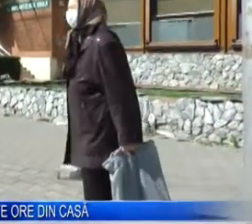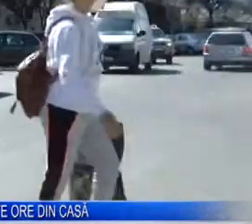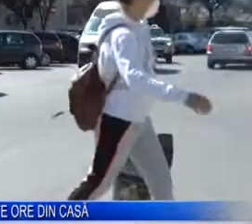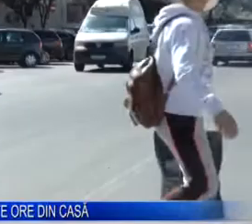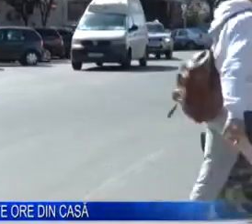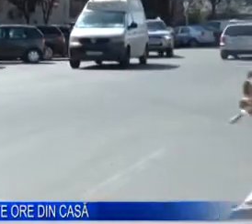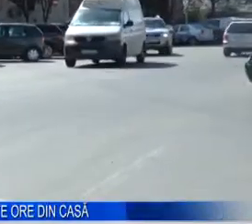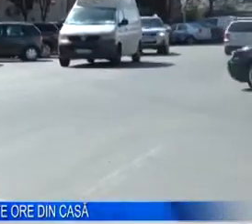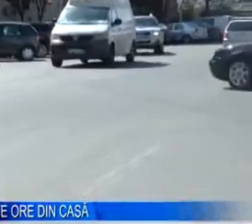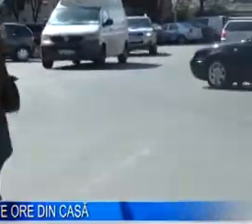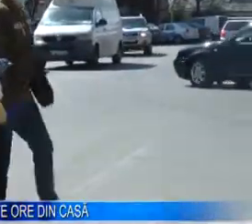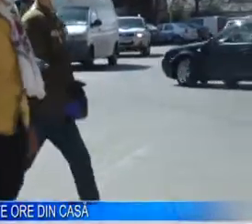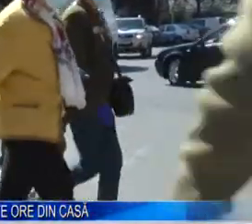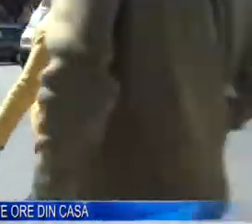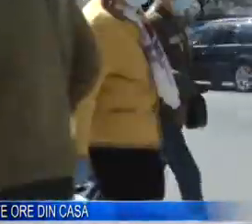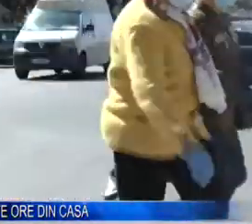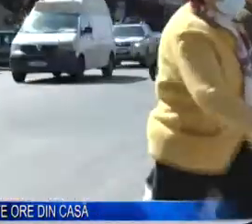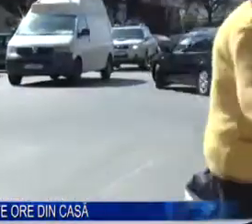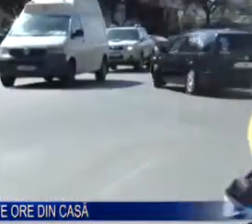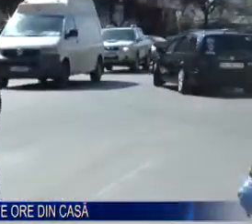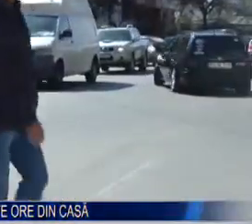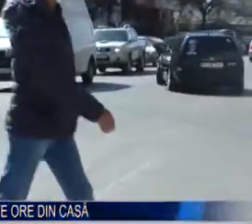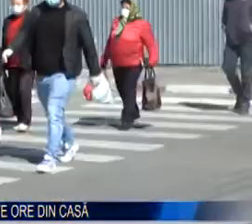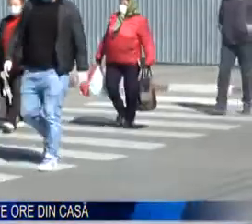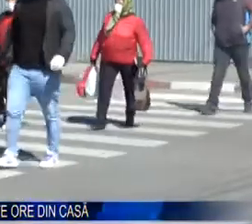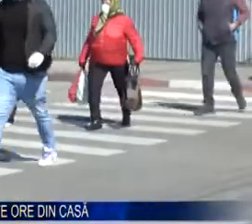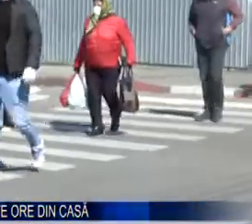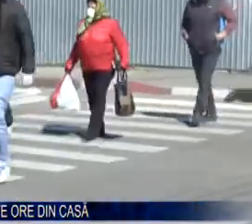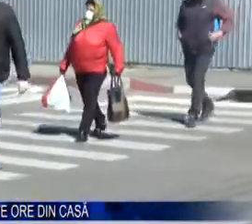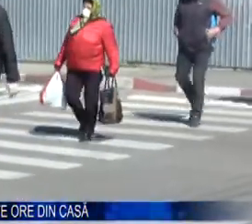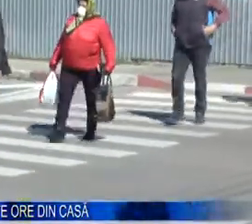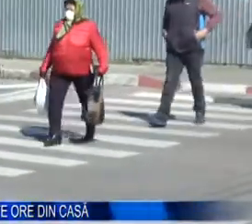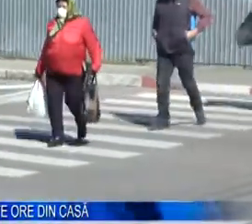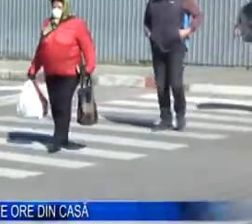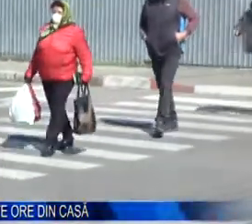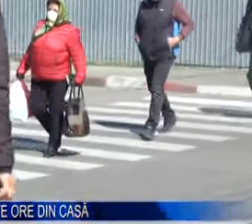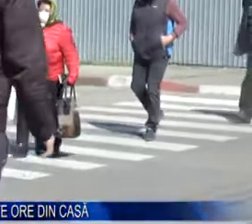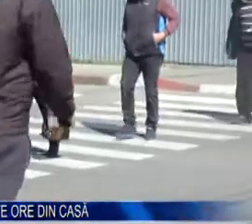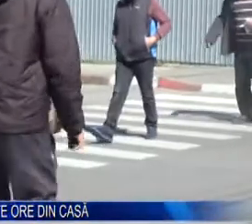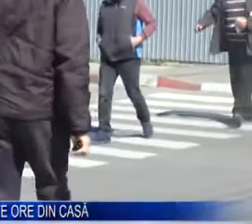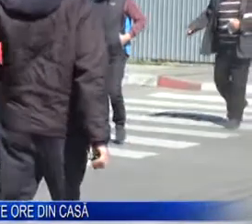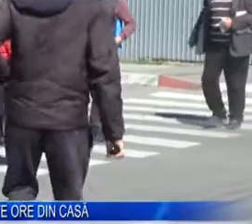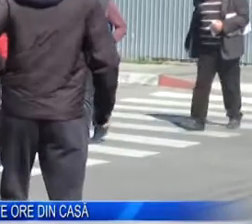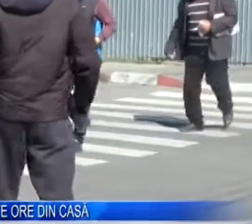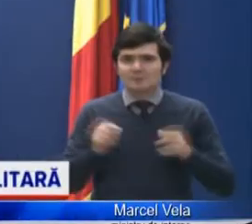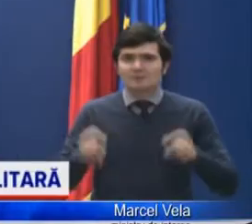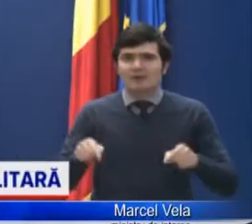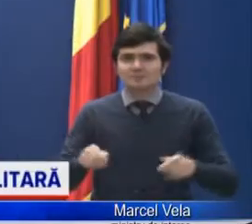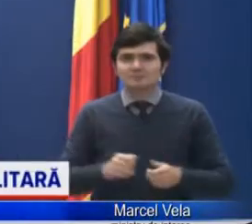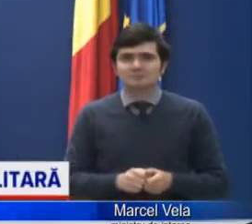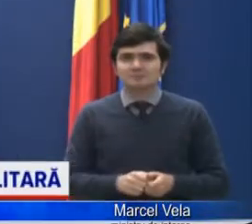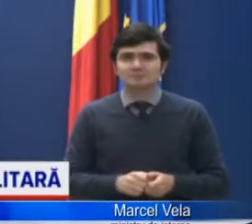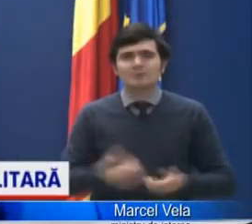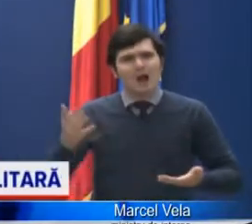persoane vor putea ieși în două intervale mai mari decât cele precedente, 7-11 și 19-22. Am